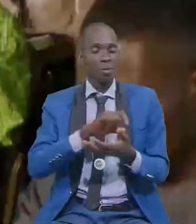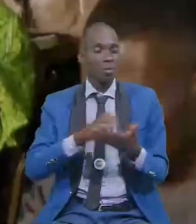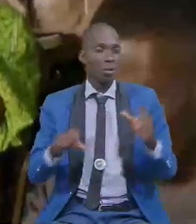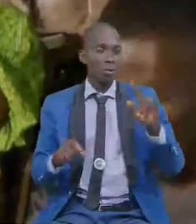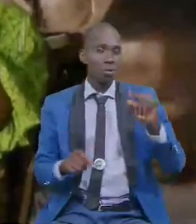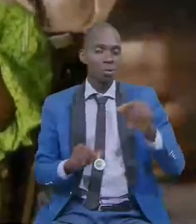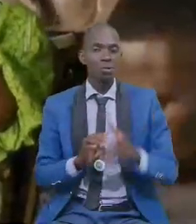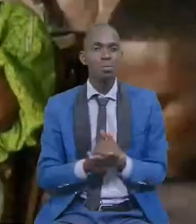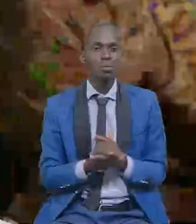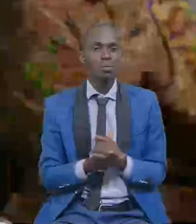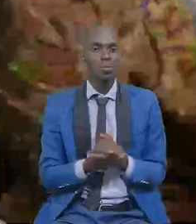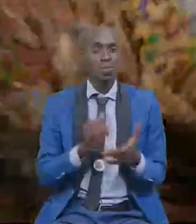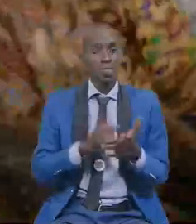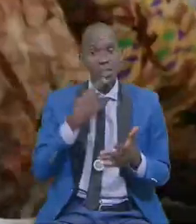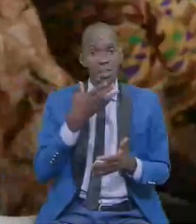20.